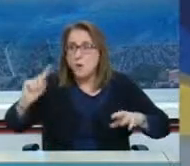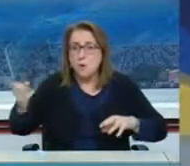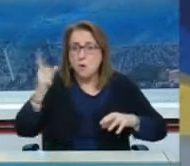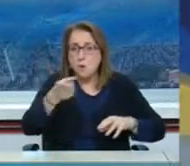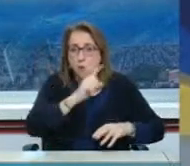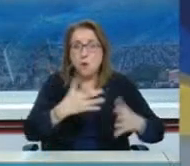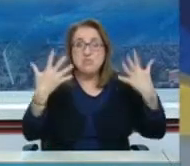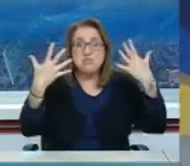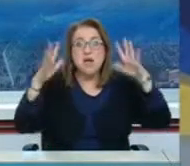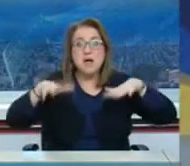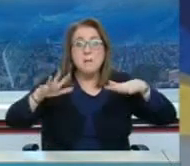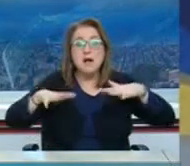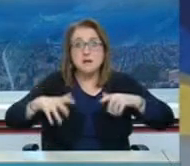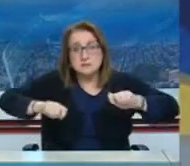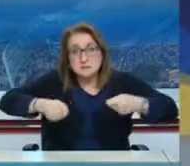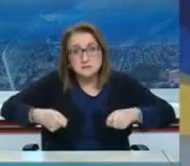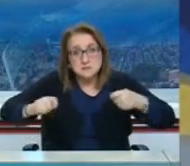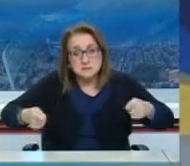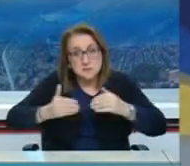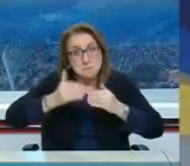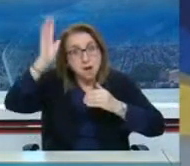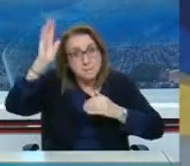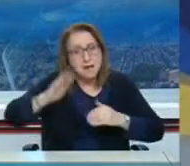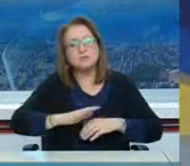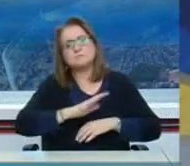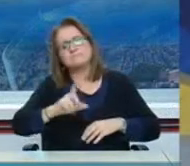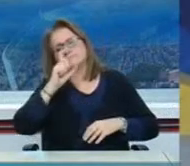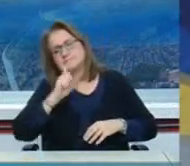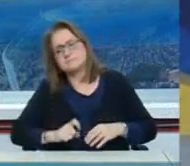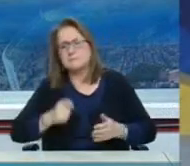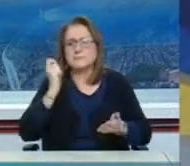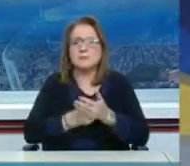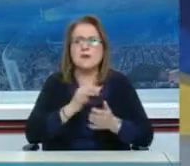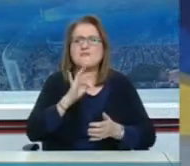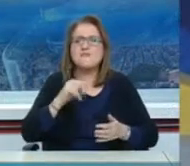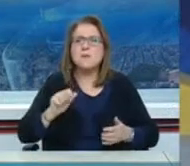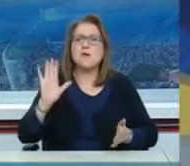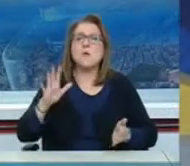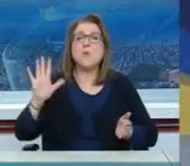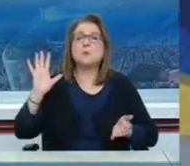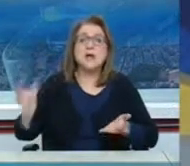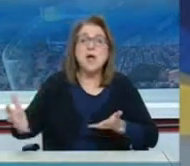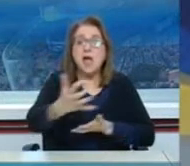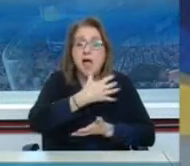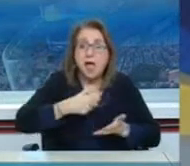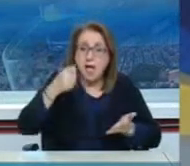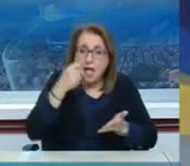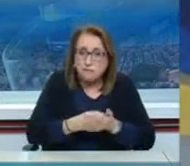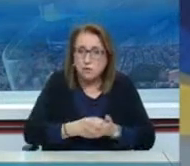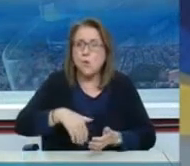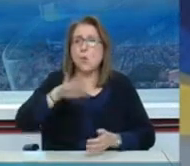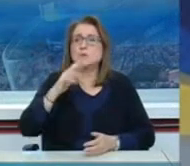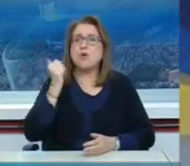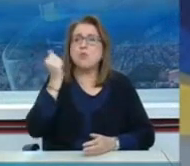10 ημέρες, η αναστολή πληρωμής βεβαιωμένων οφειλών προς τις ΔΟΗ, καθώς επίσης και των δόσεων ρυθμίσεως